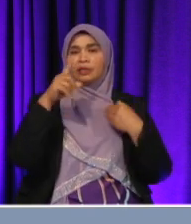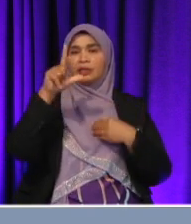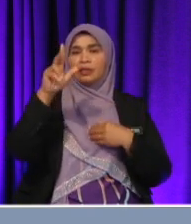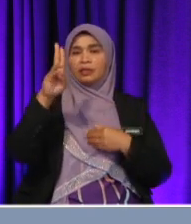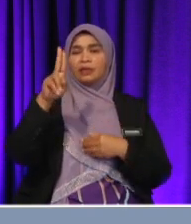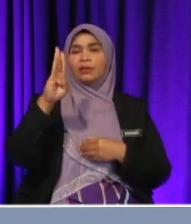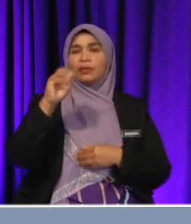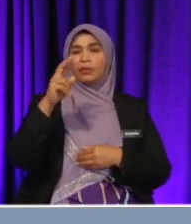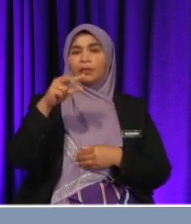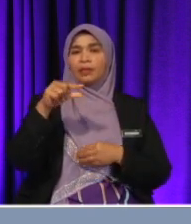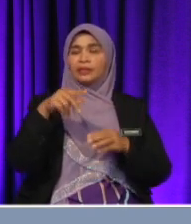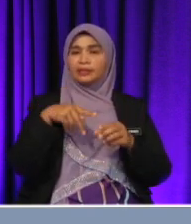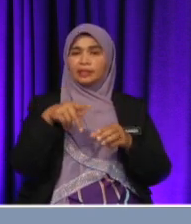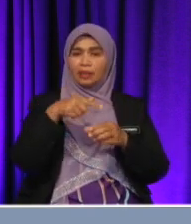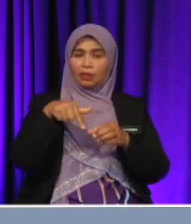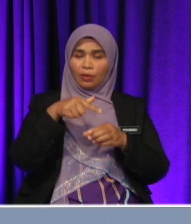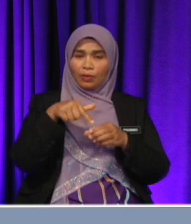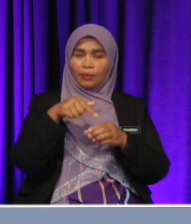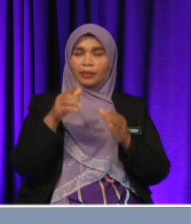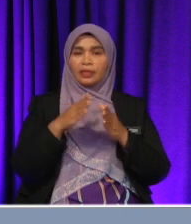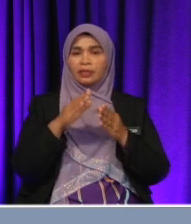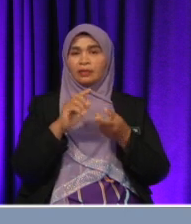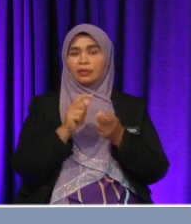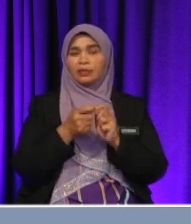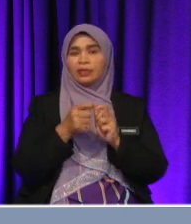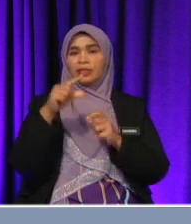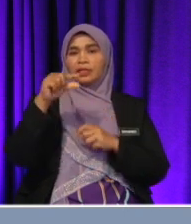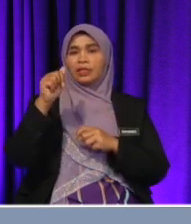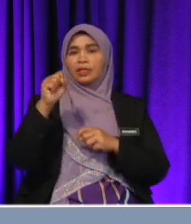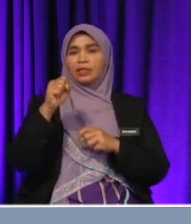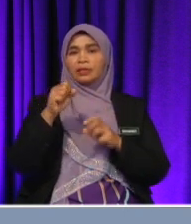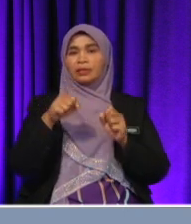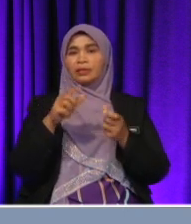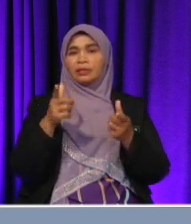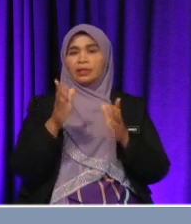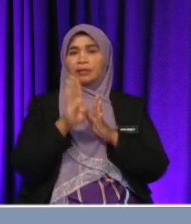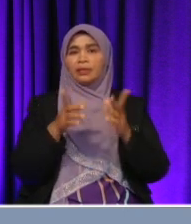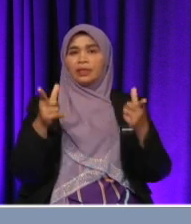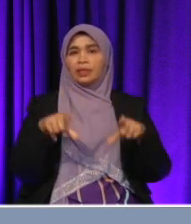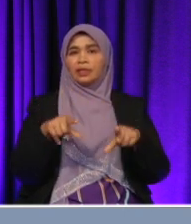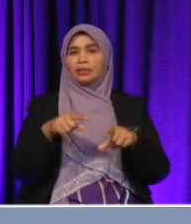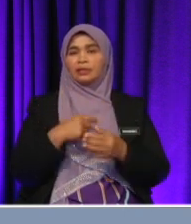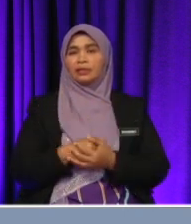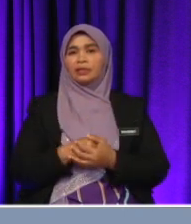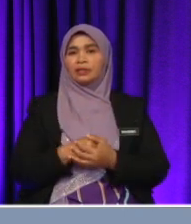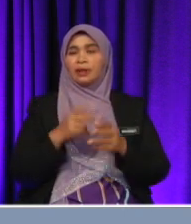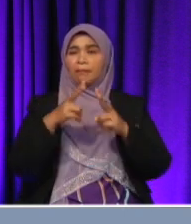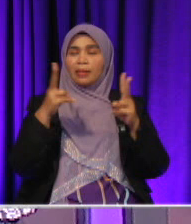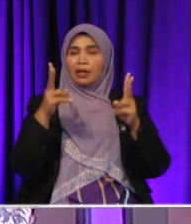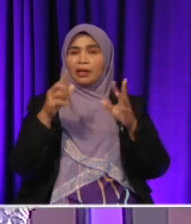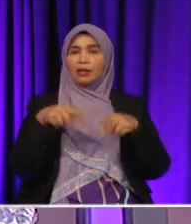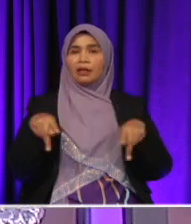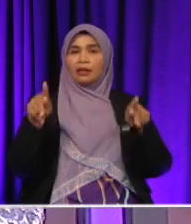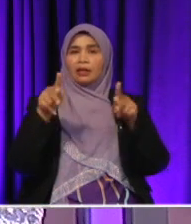di mana proses pertukaran gas boleh berlaku di situ oke yang paling penting sekali Irfan Hayani